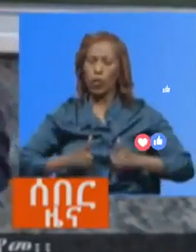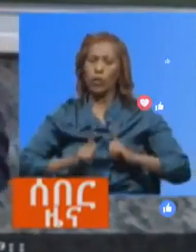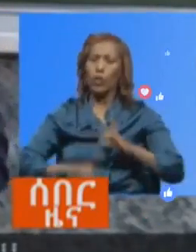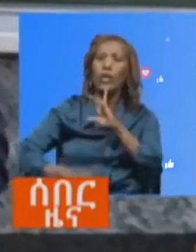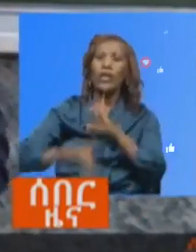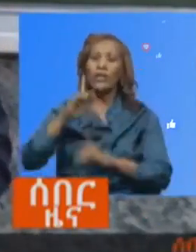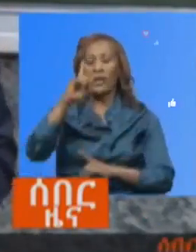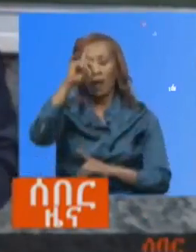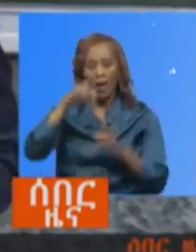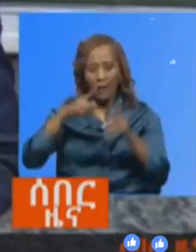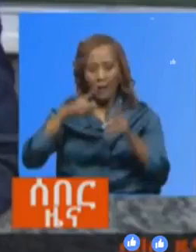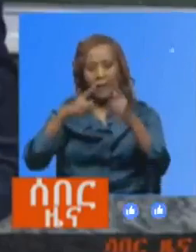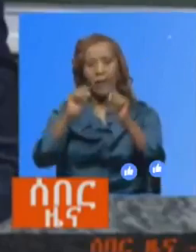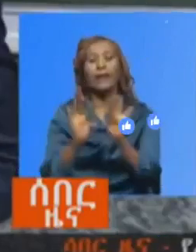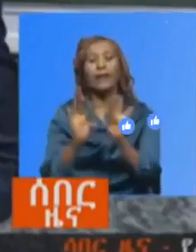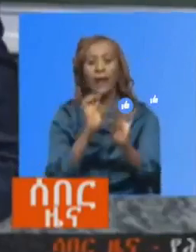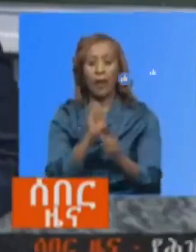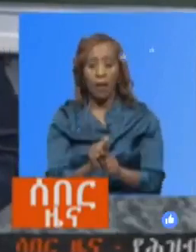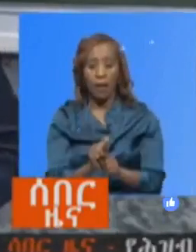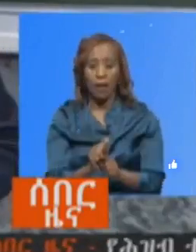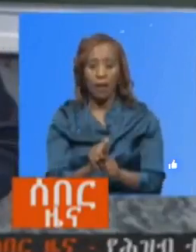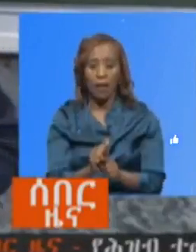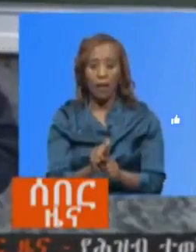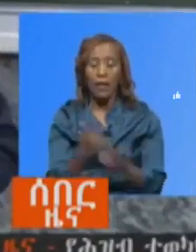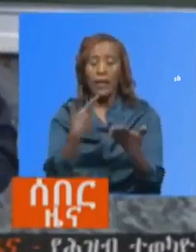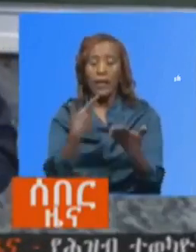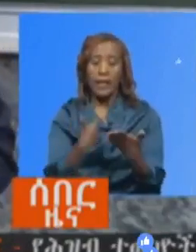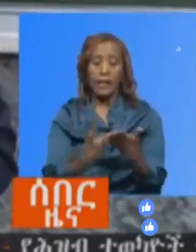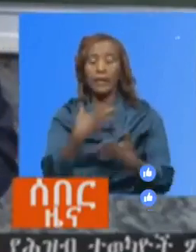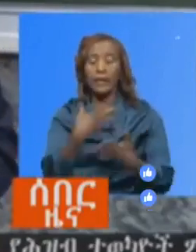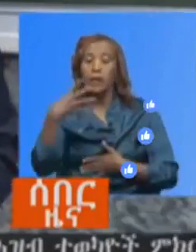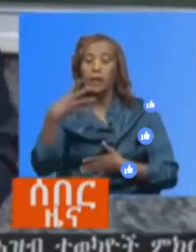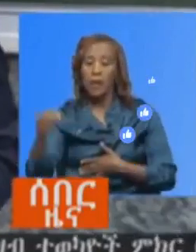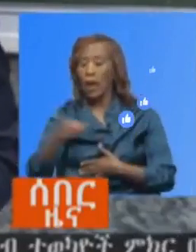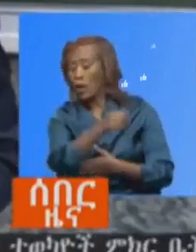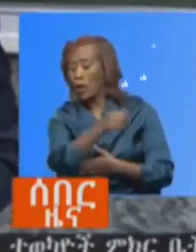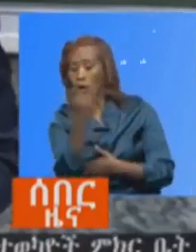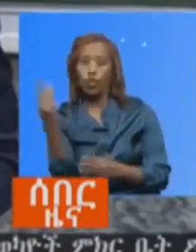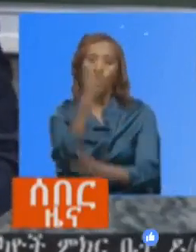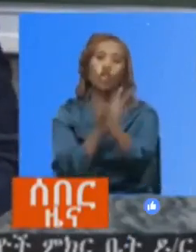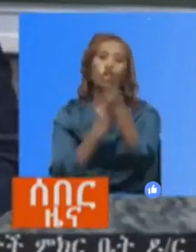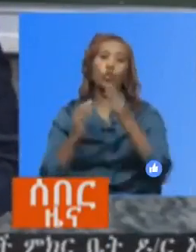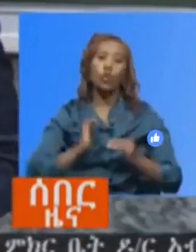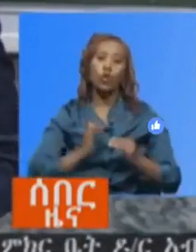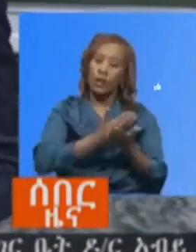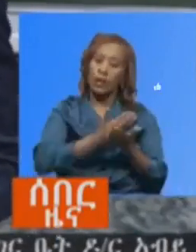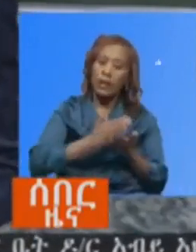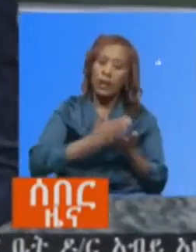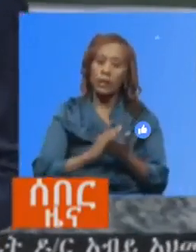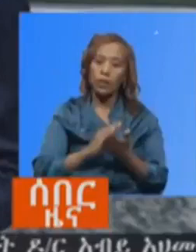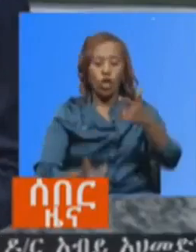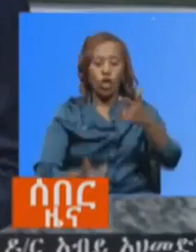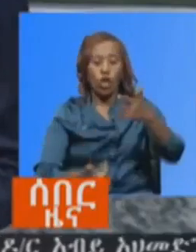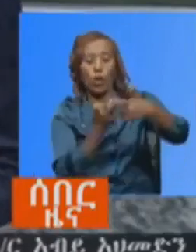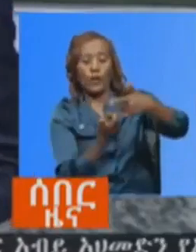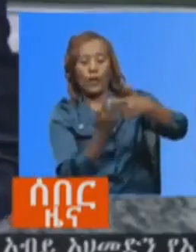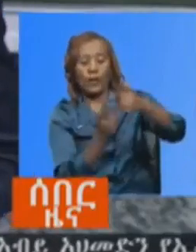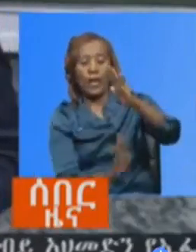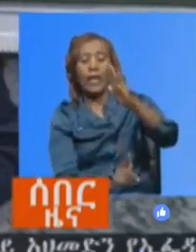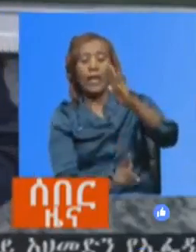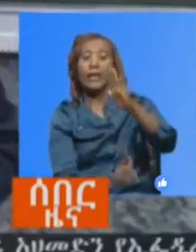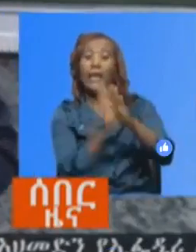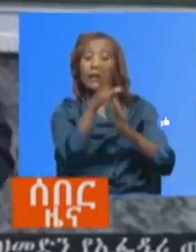ከፍተኛ ጥረት ይደረጋል። እነዚህንና ሌሎችንም ችግሮቻችን ለመቅረፍ የሁለተኛው